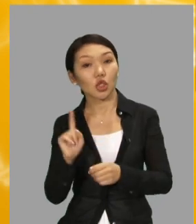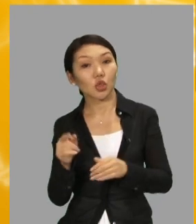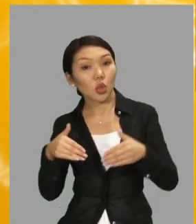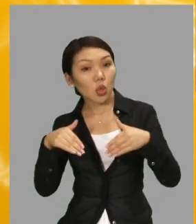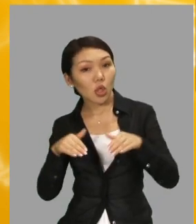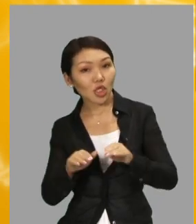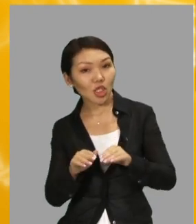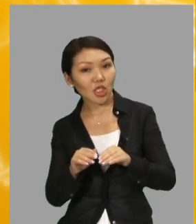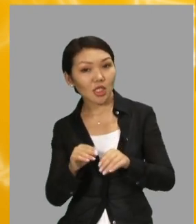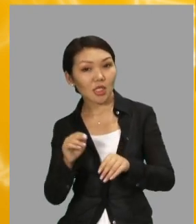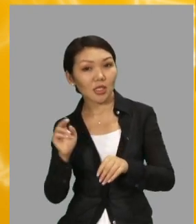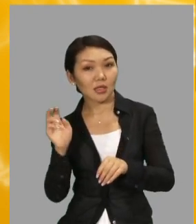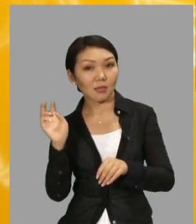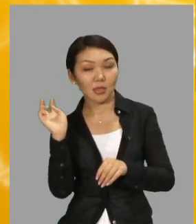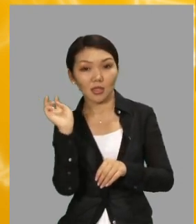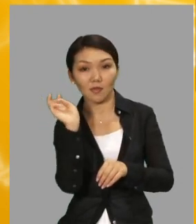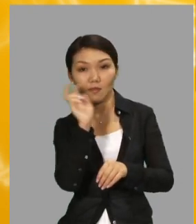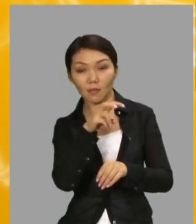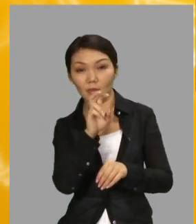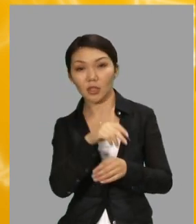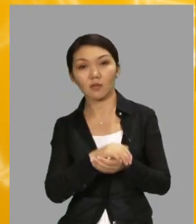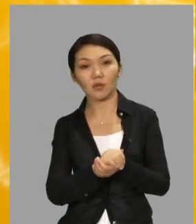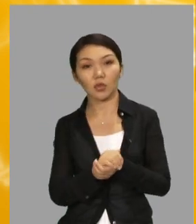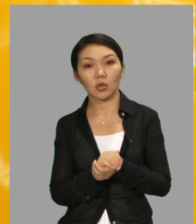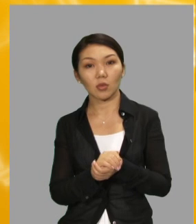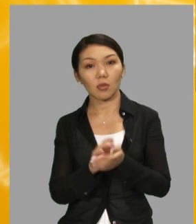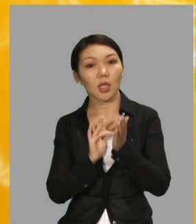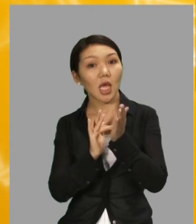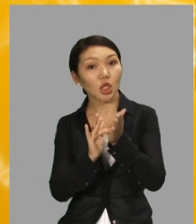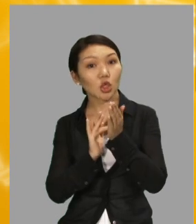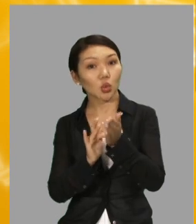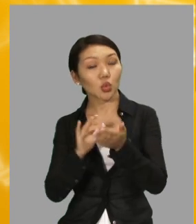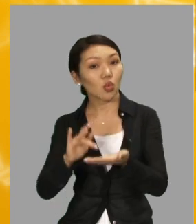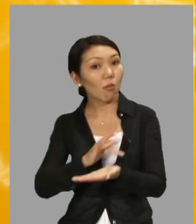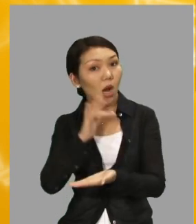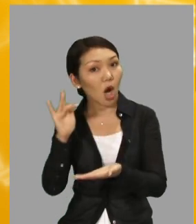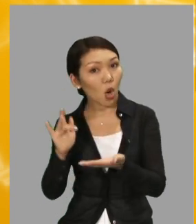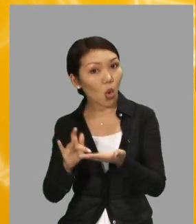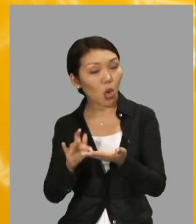на экскурсию по городу.